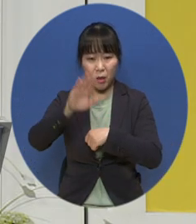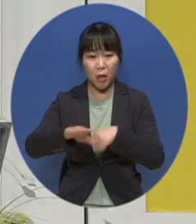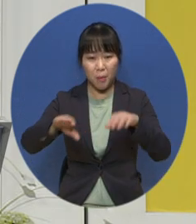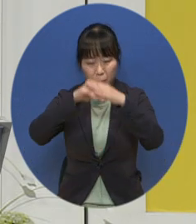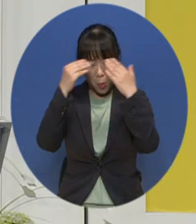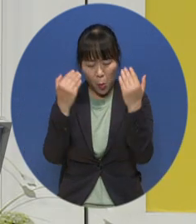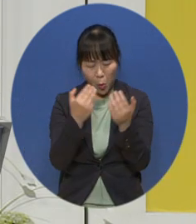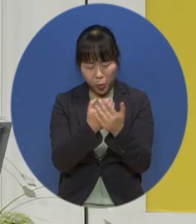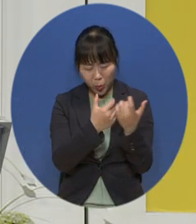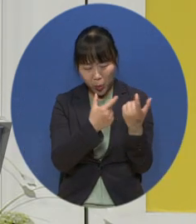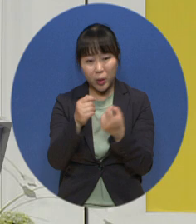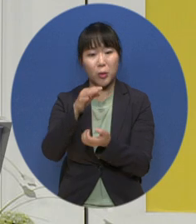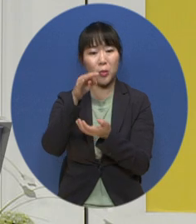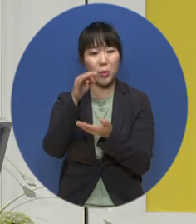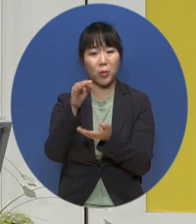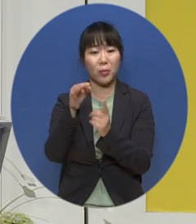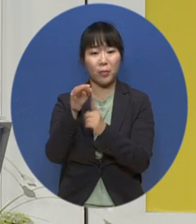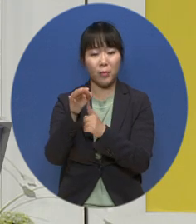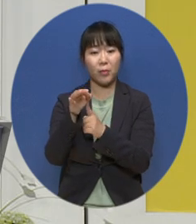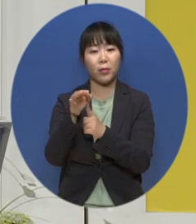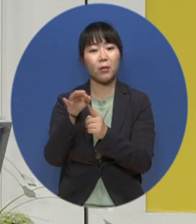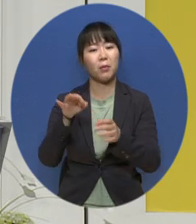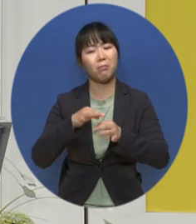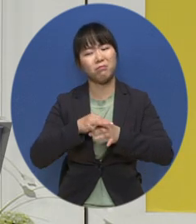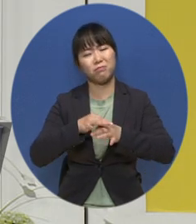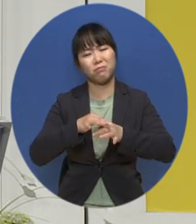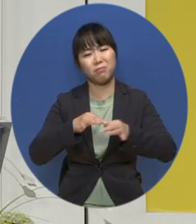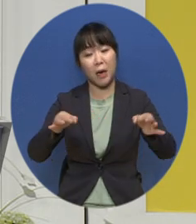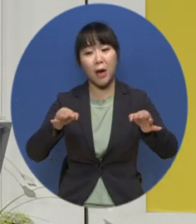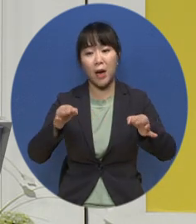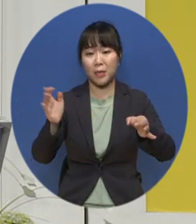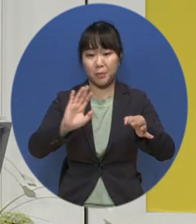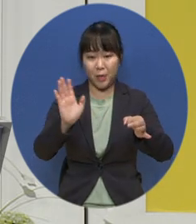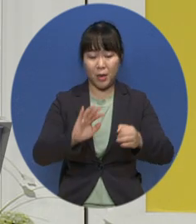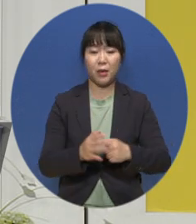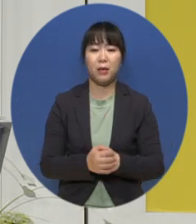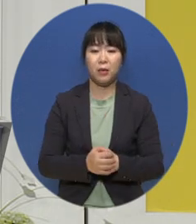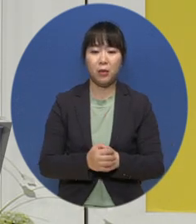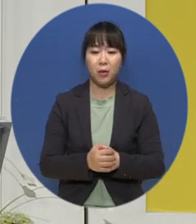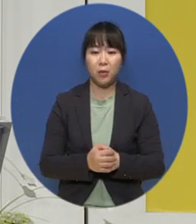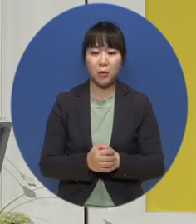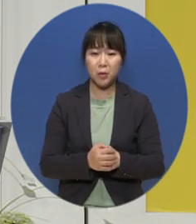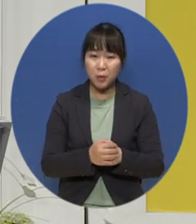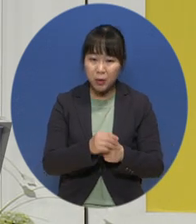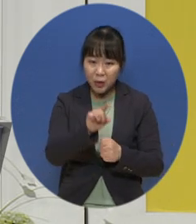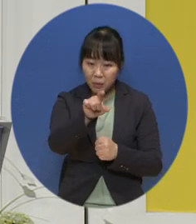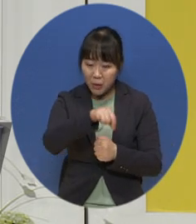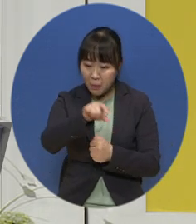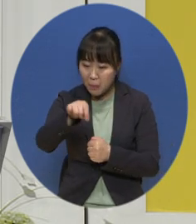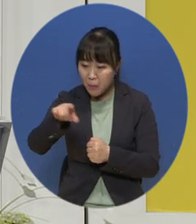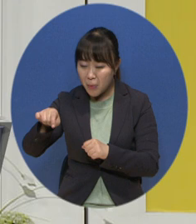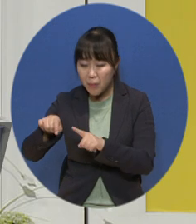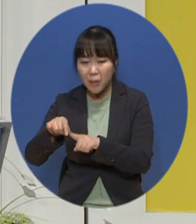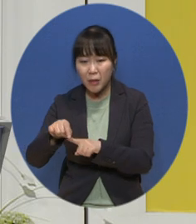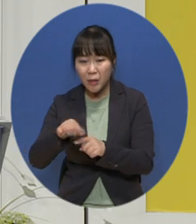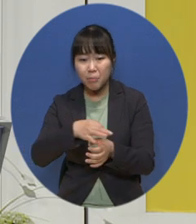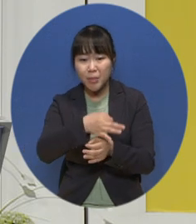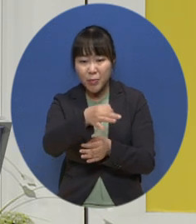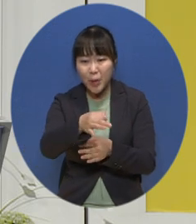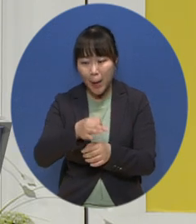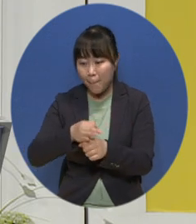같은 돈을 가지고 더 퍼주기식 보다는 그렇게 했다가 꼬집는 시기 낫잖아요